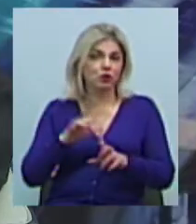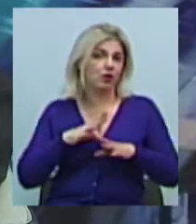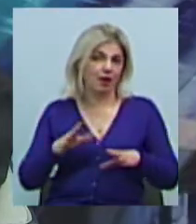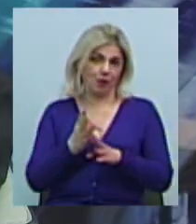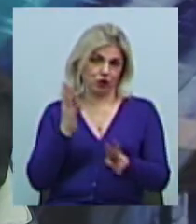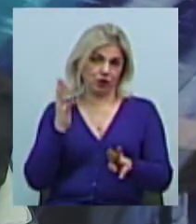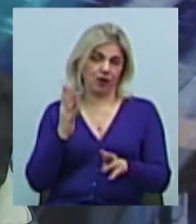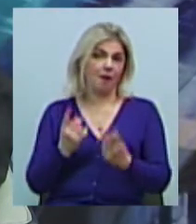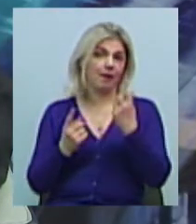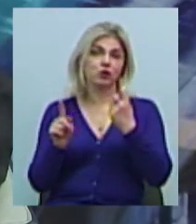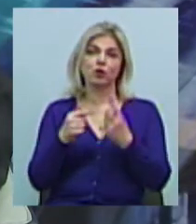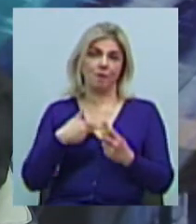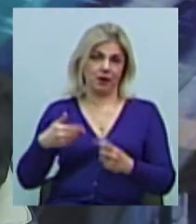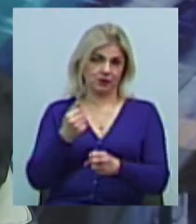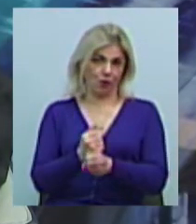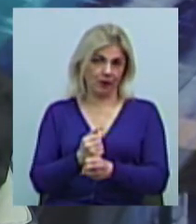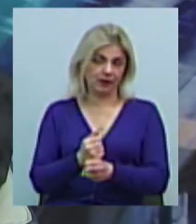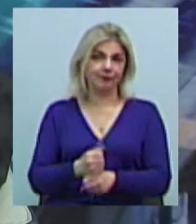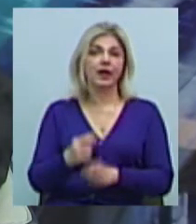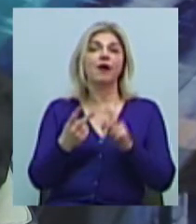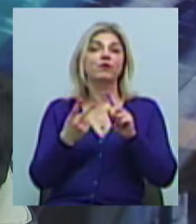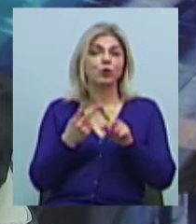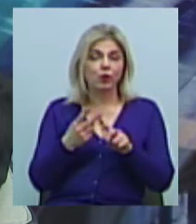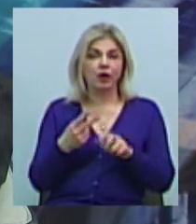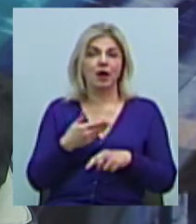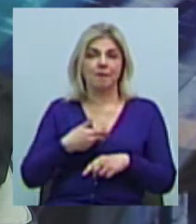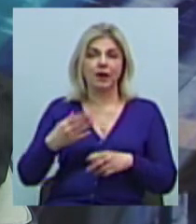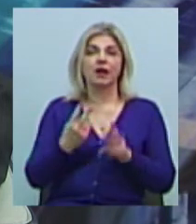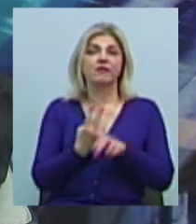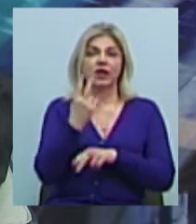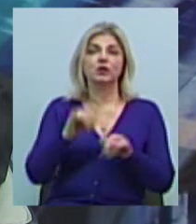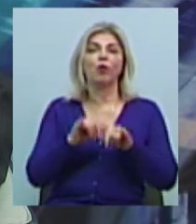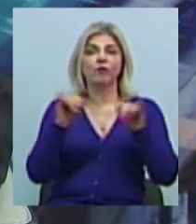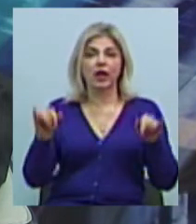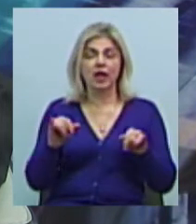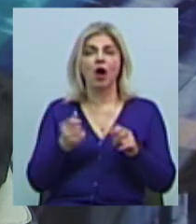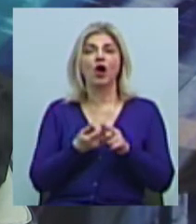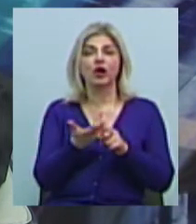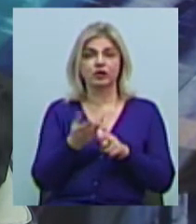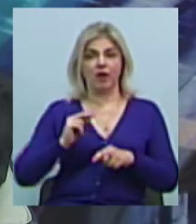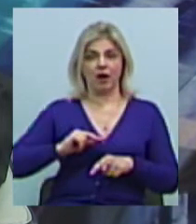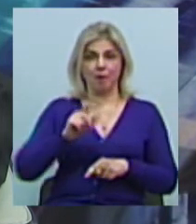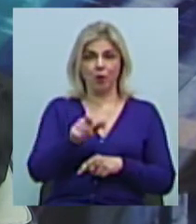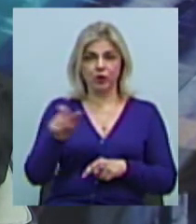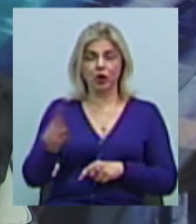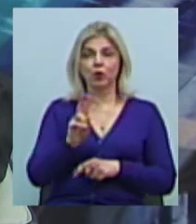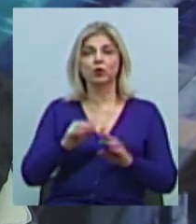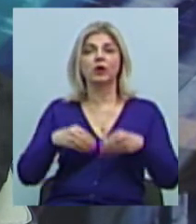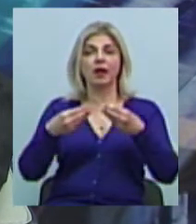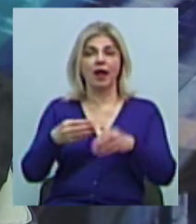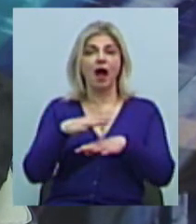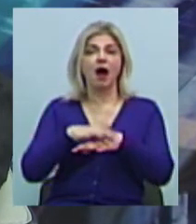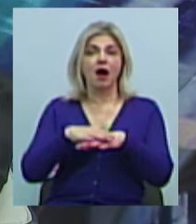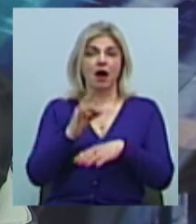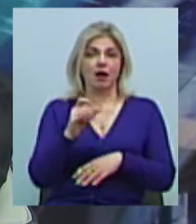Це перше, що ми зробили. По-друге, ми вдвічі збільшили кількість персоналу, який надає рахунки. Тобто